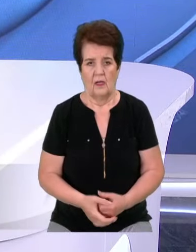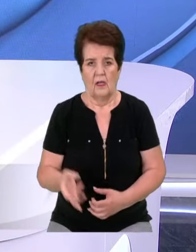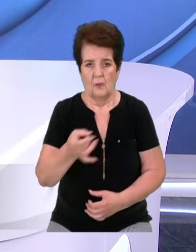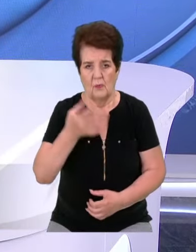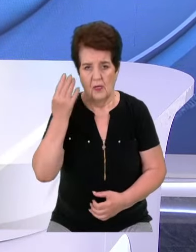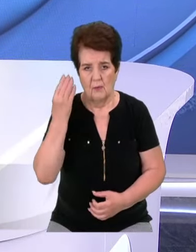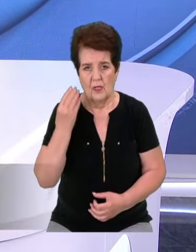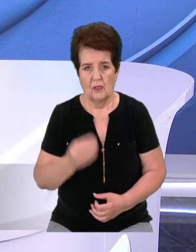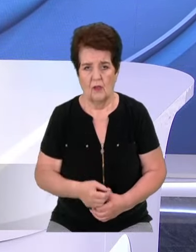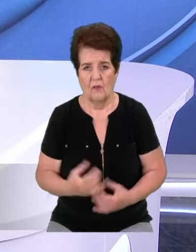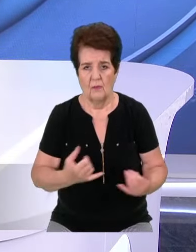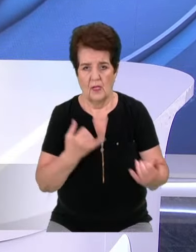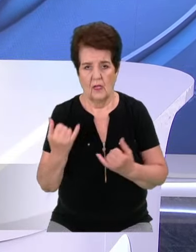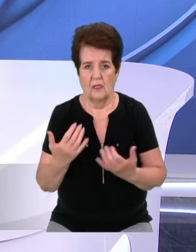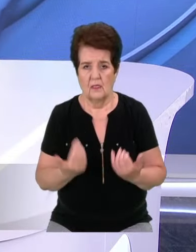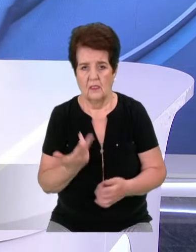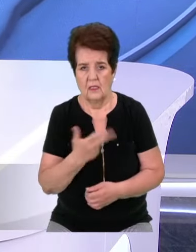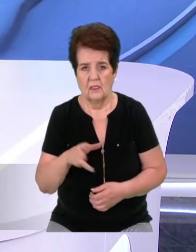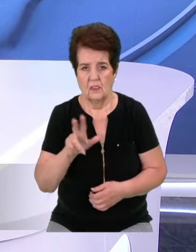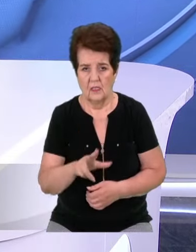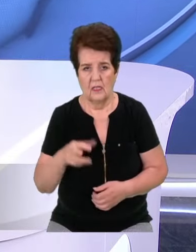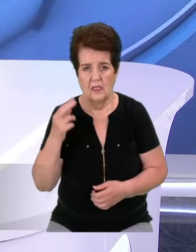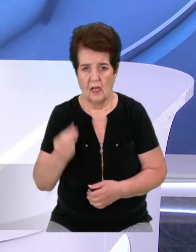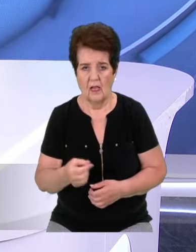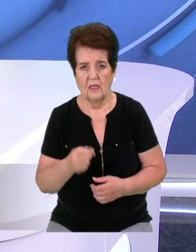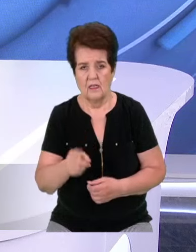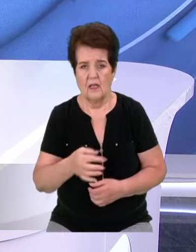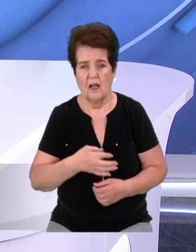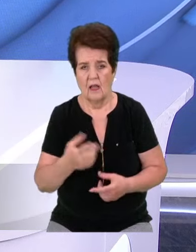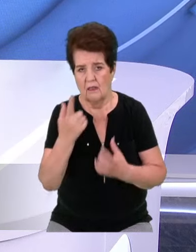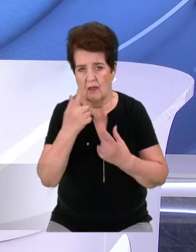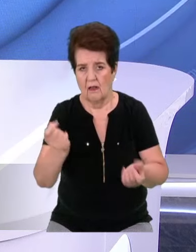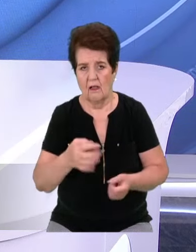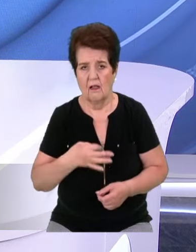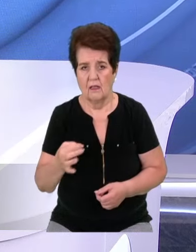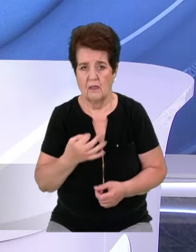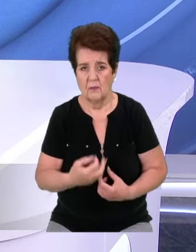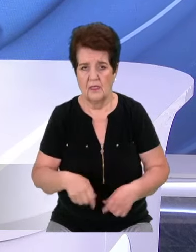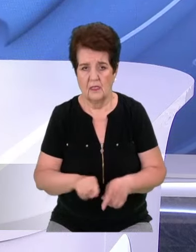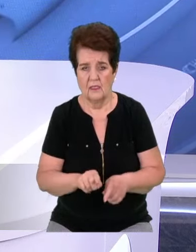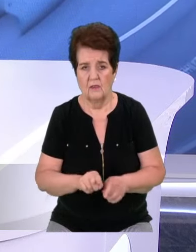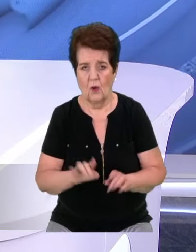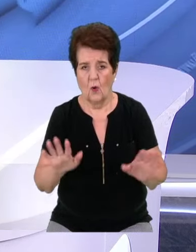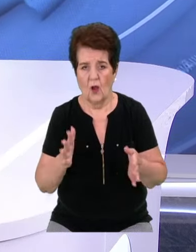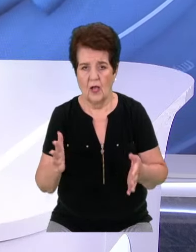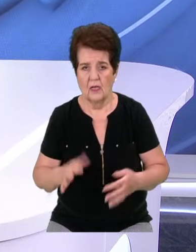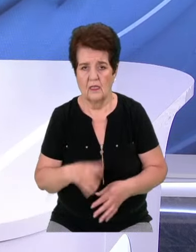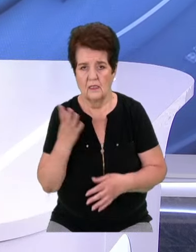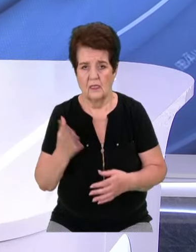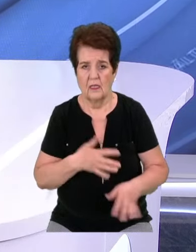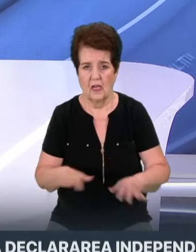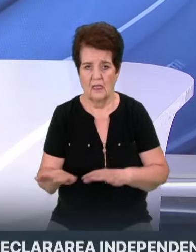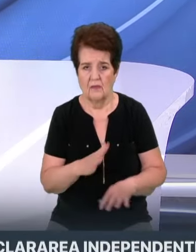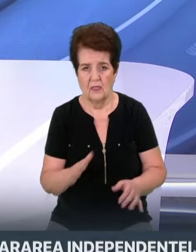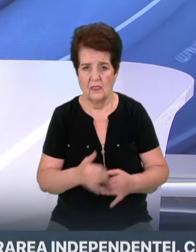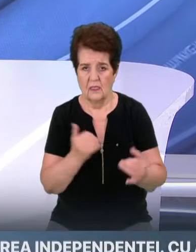Republica Moldova marchează mâine 33 de ani de la declararea independenței. Cu această ocazie, în capitală sunt programate un șir de activități